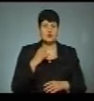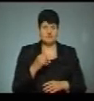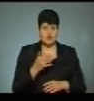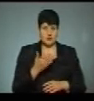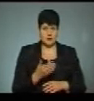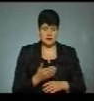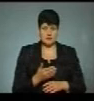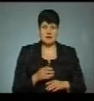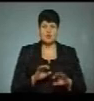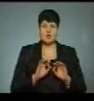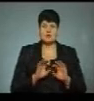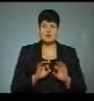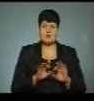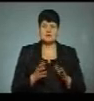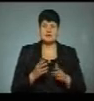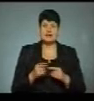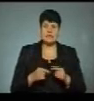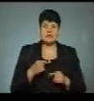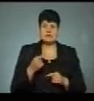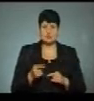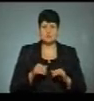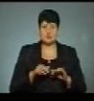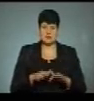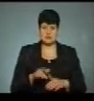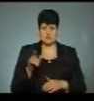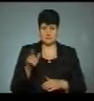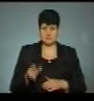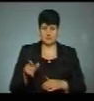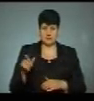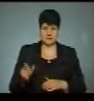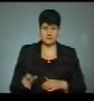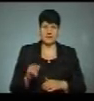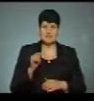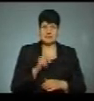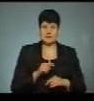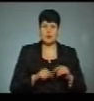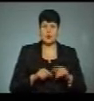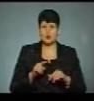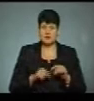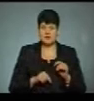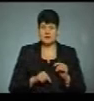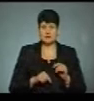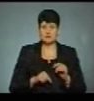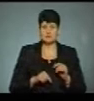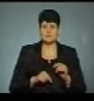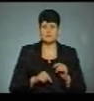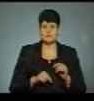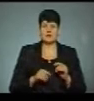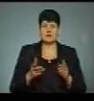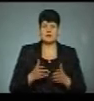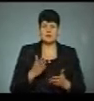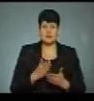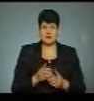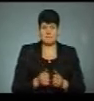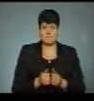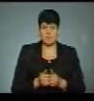пацієнта і розказують, які наступні дії з пацієнтом і з тими родинами, з тою родиною, яка є